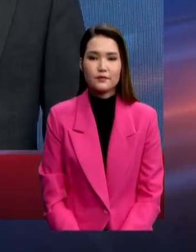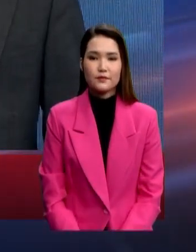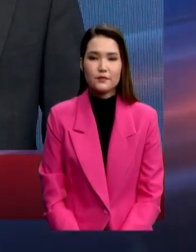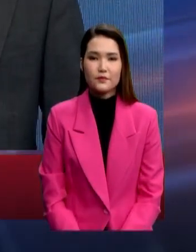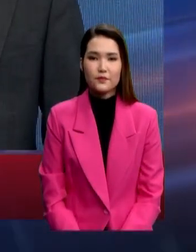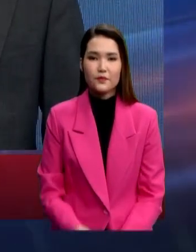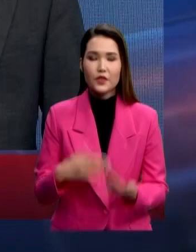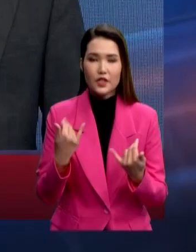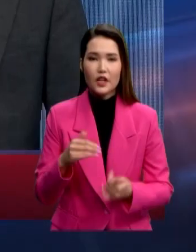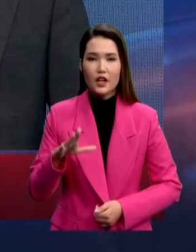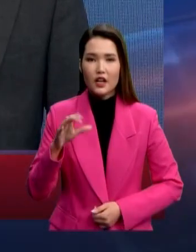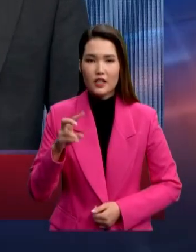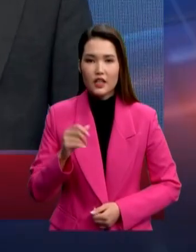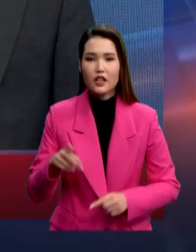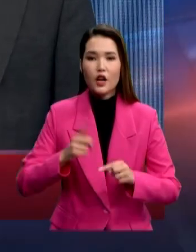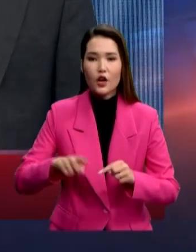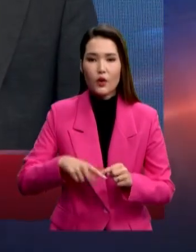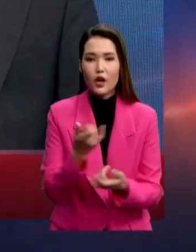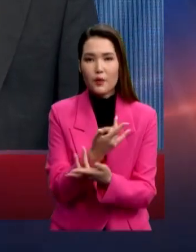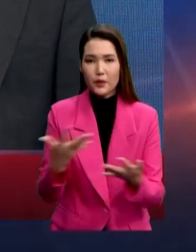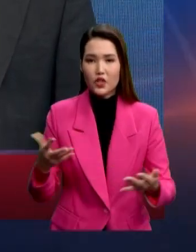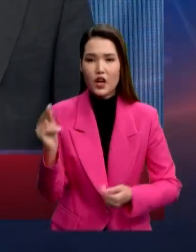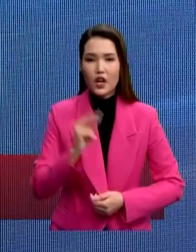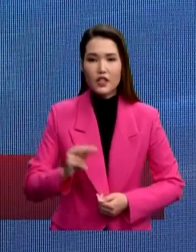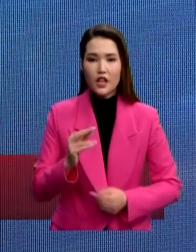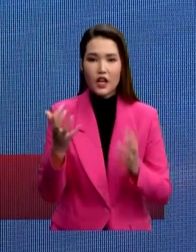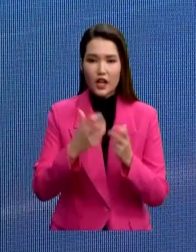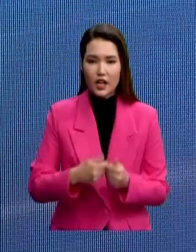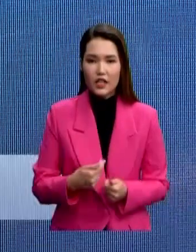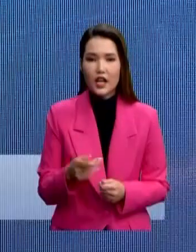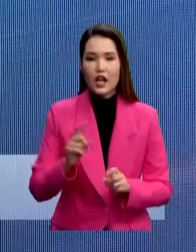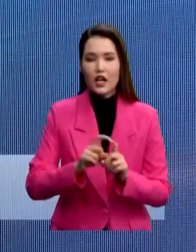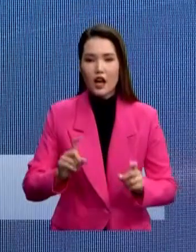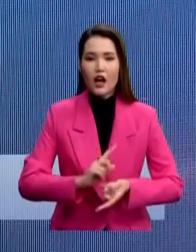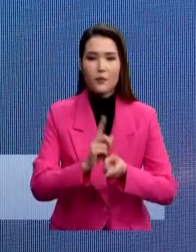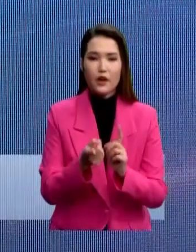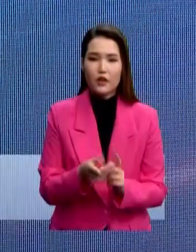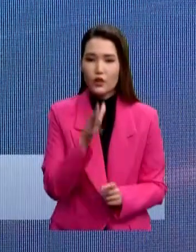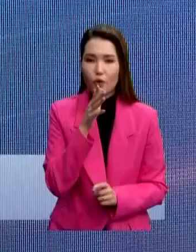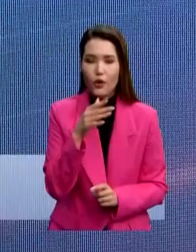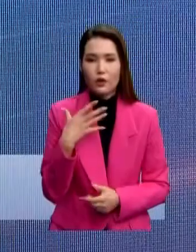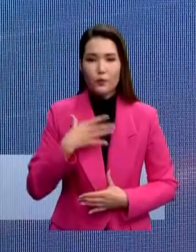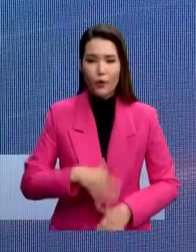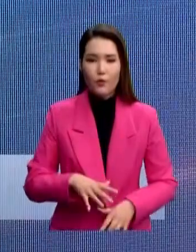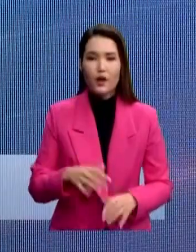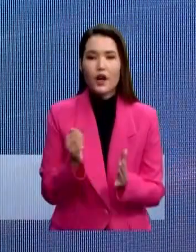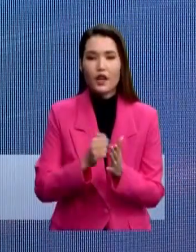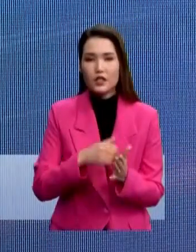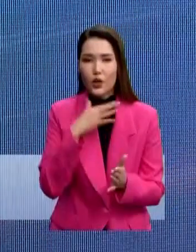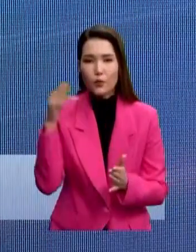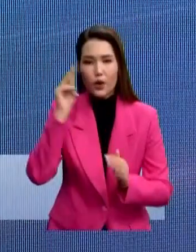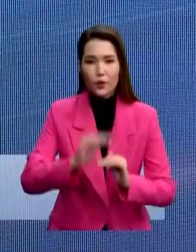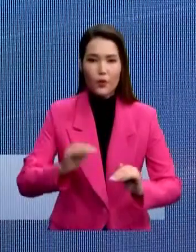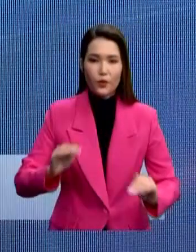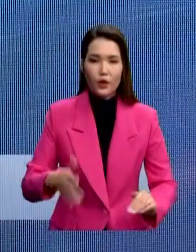Қайырбек, Сенаттың мәжіліс залы бірнеше сағатқа мектептегі сыныпқа айналды деп айтсам артық болмас. Шенеуніктер оқушы,